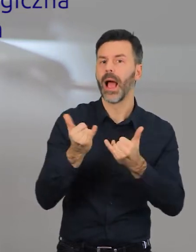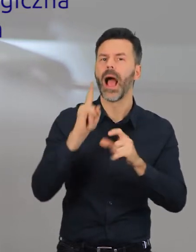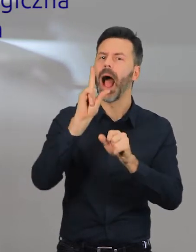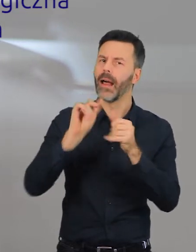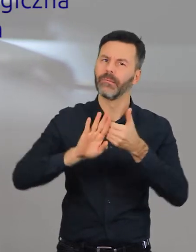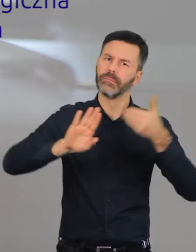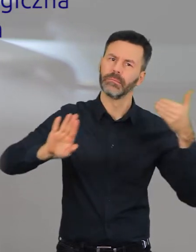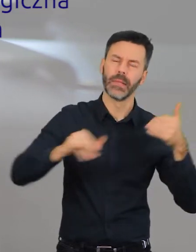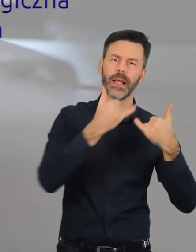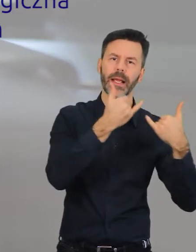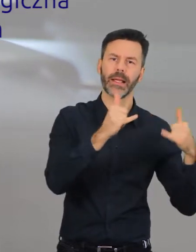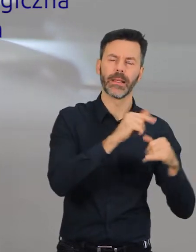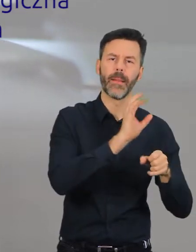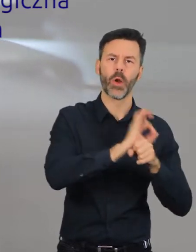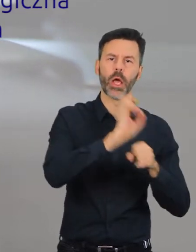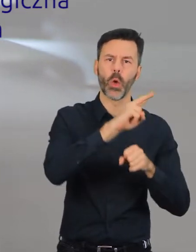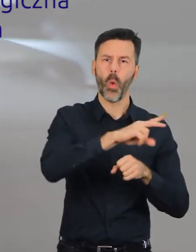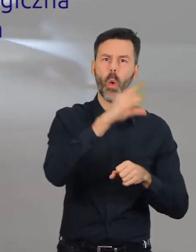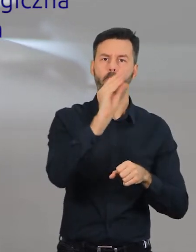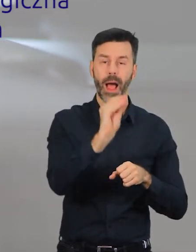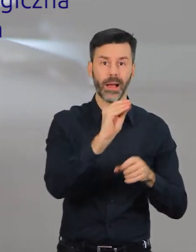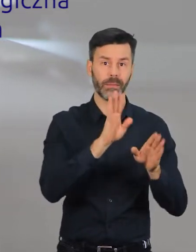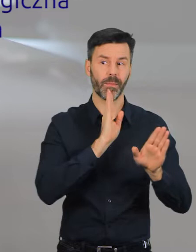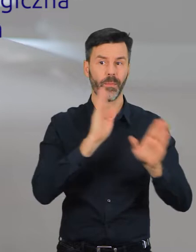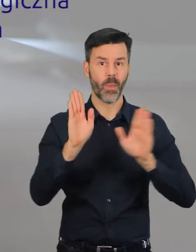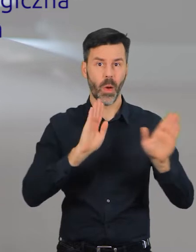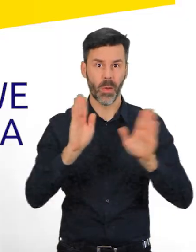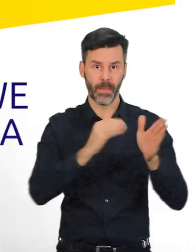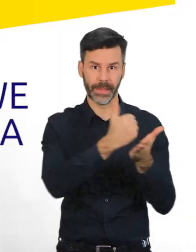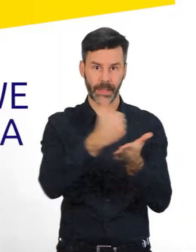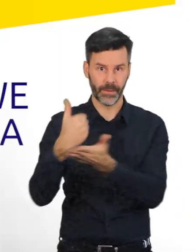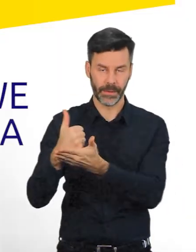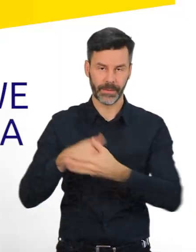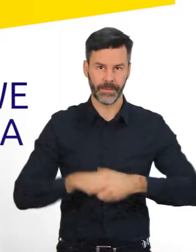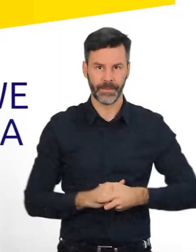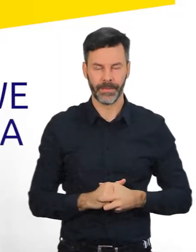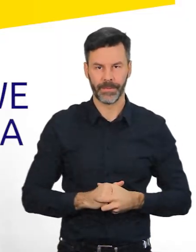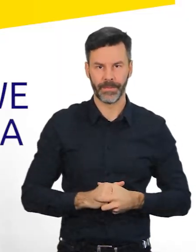projektami współfinansowanymi z Unii Europejskiej na analogicznych stanowiskach.